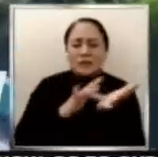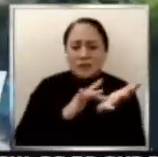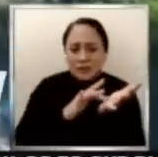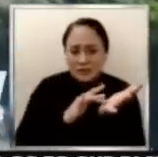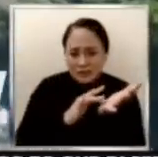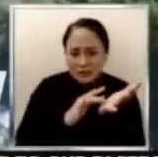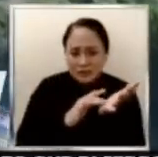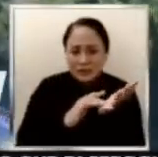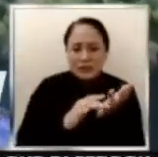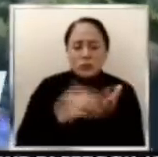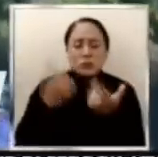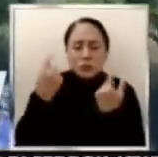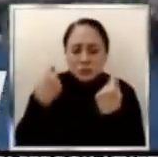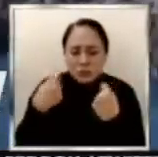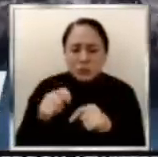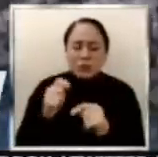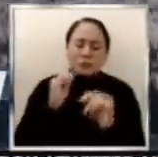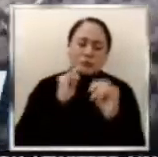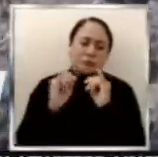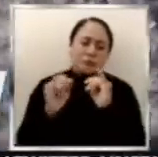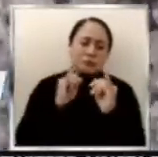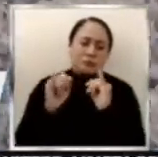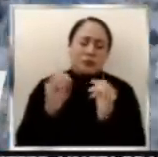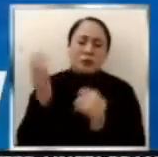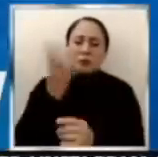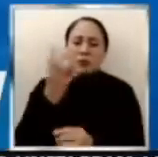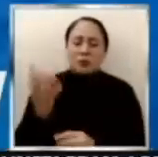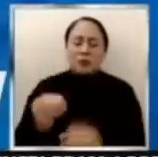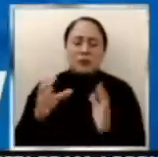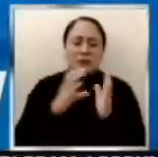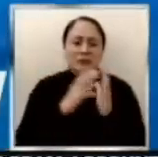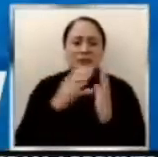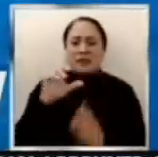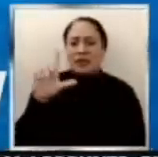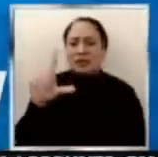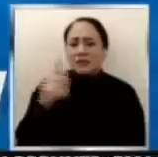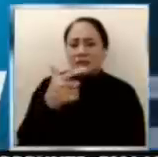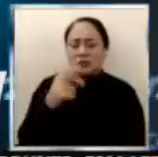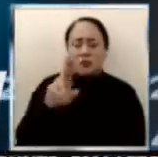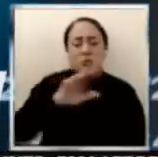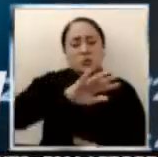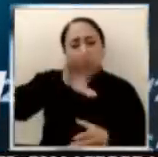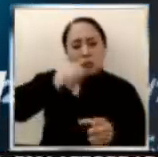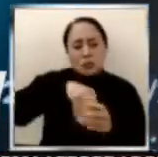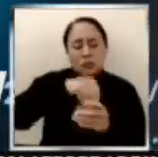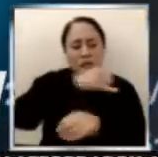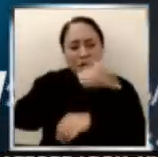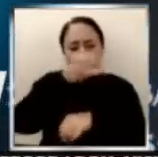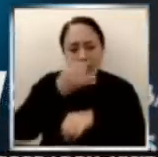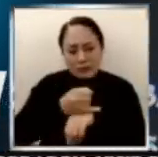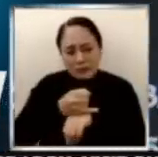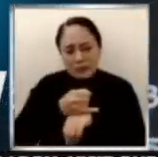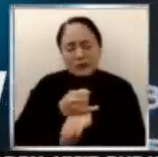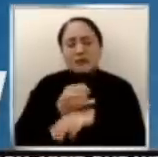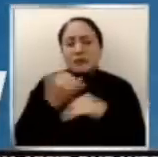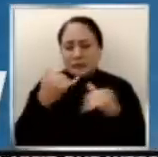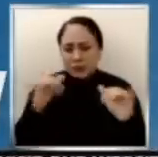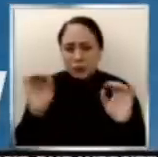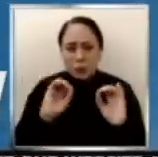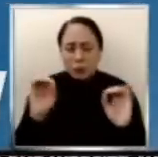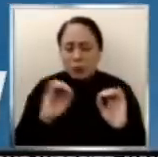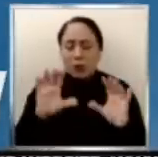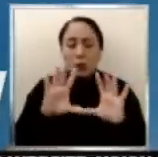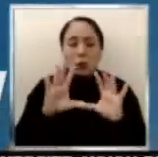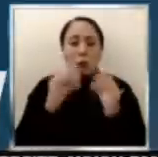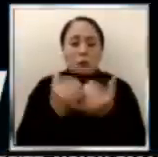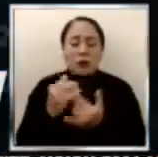Sinusubukan paraming kunan ng pahayag ang Batangas City LGU na nakakasakop sa isla. Wala pa rin tugon ang kumpanyang RDC